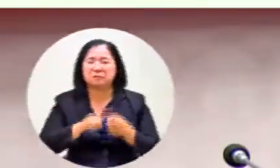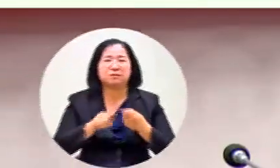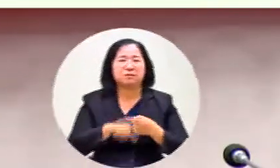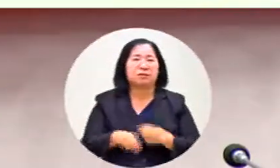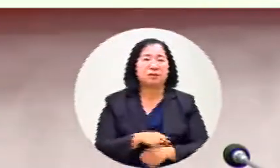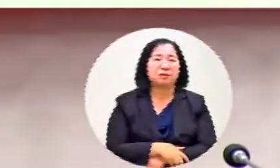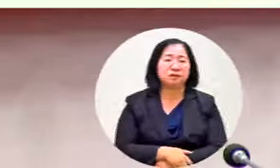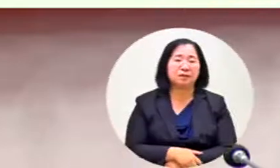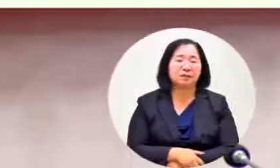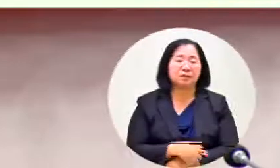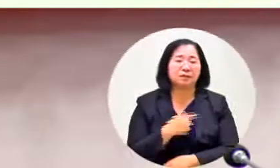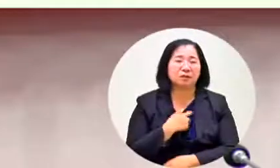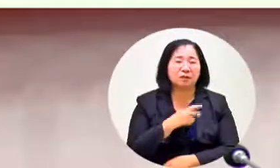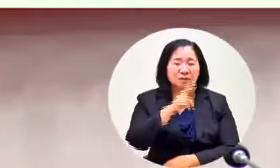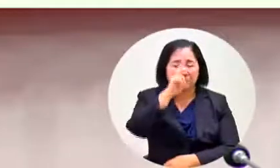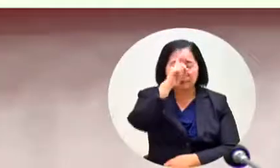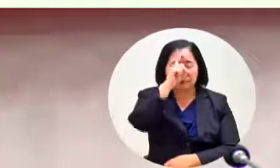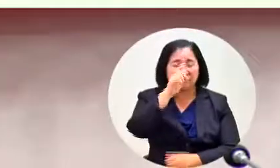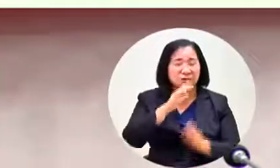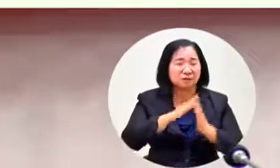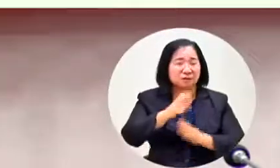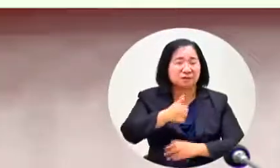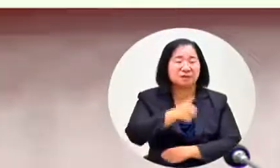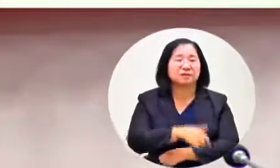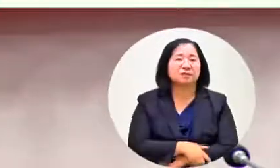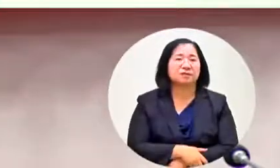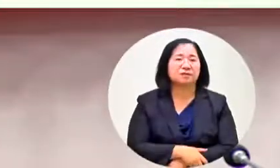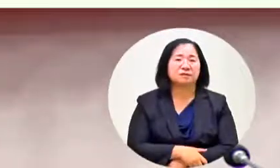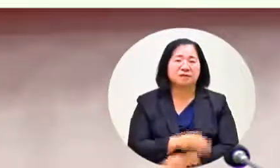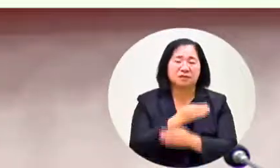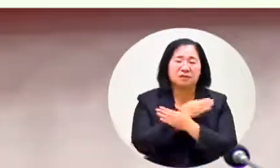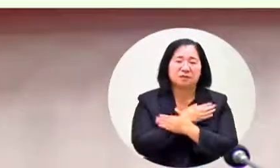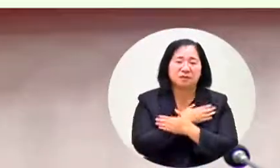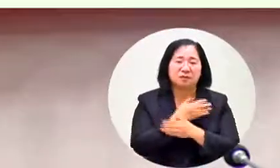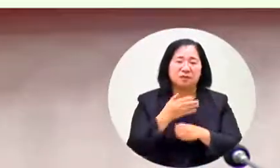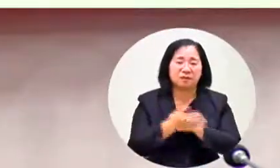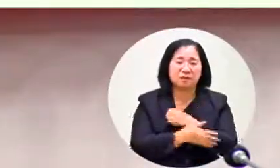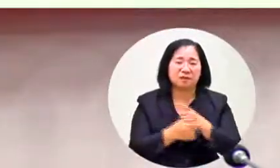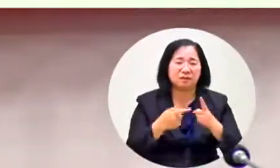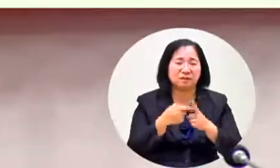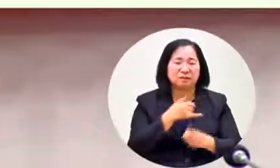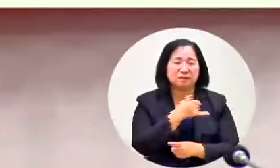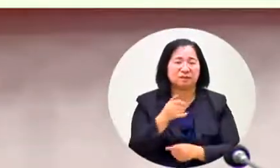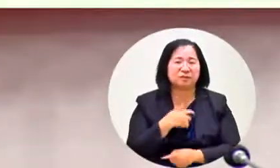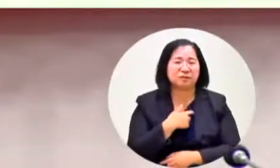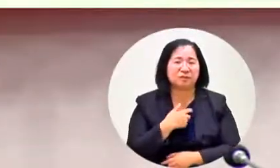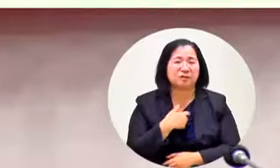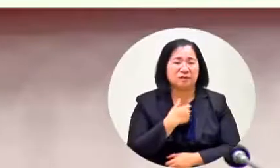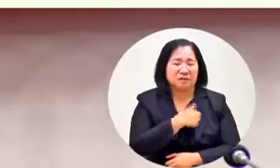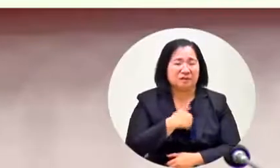市立的自己的公幼竟然还能够领这样的低薪？这对他们来讲是不公平的，